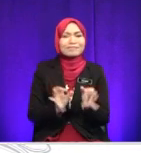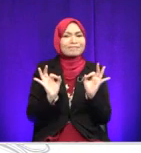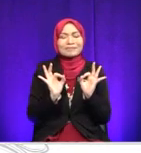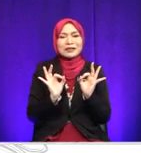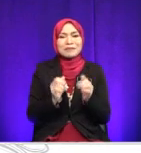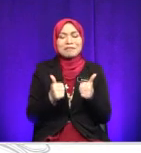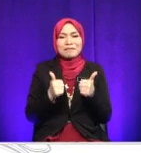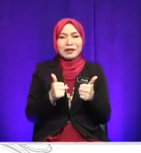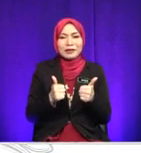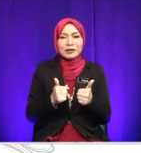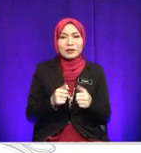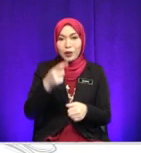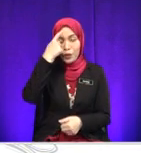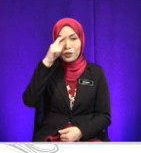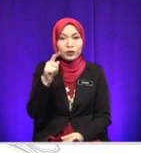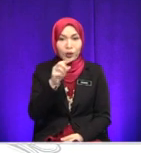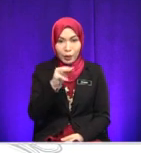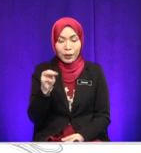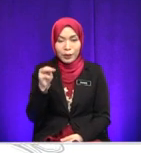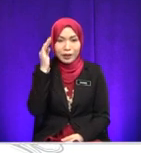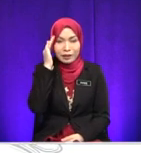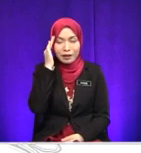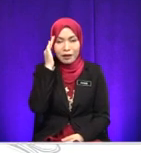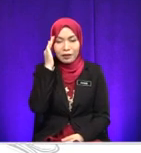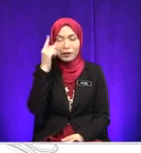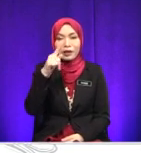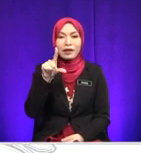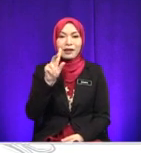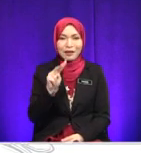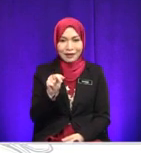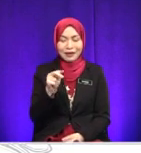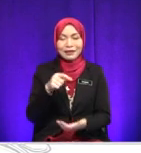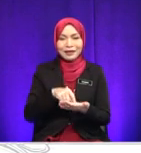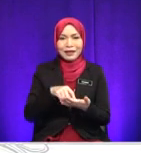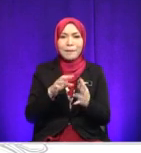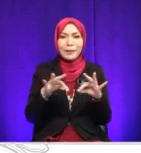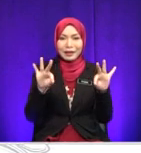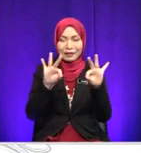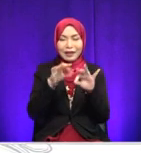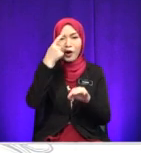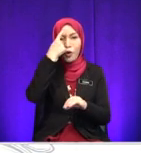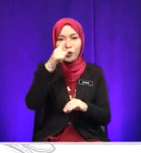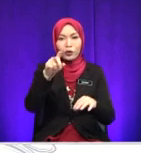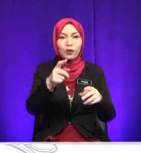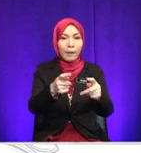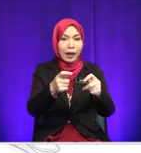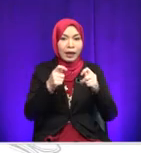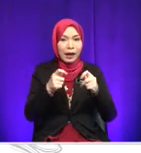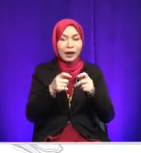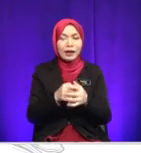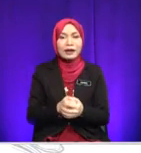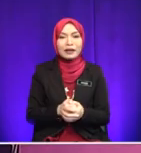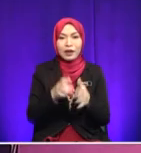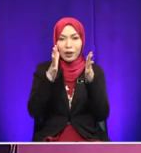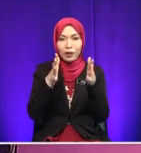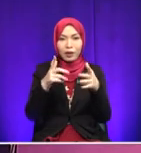luar sana, Kementerian Luar Negeri ini bertanggungjawab juga untuk menjana ekonomi negara, menarik pelabur-pelabur asing datang ke negara